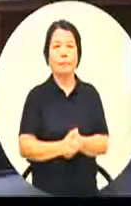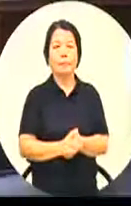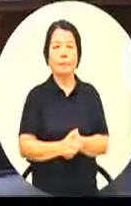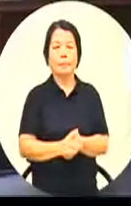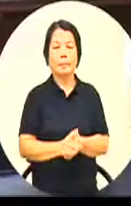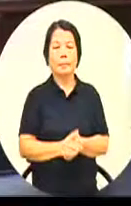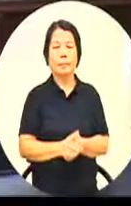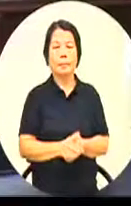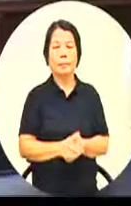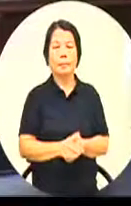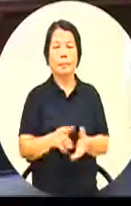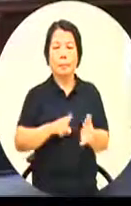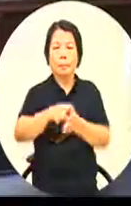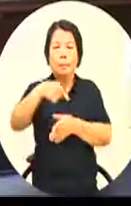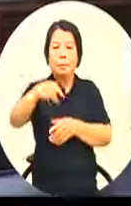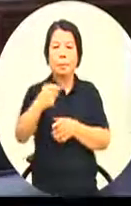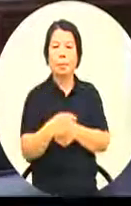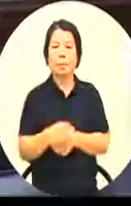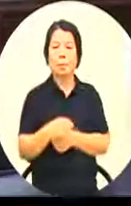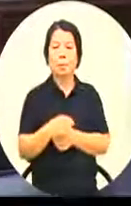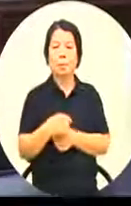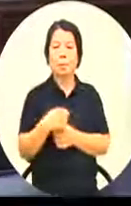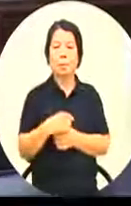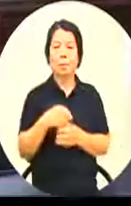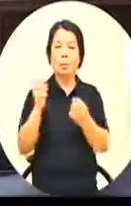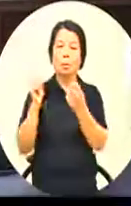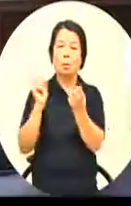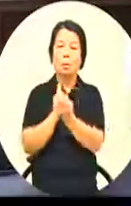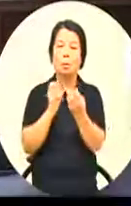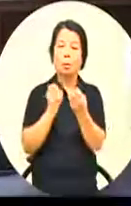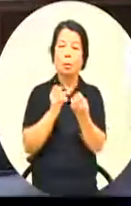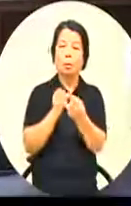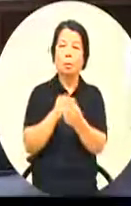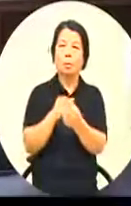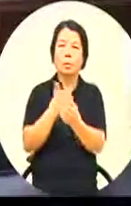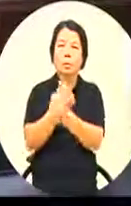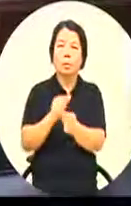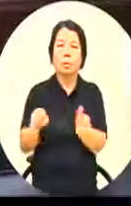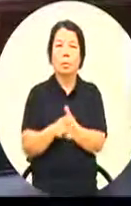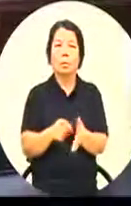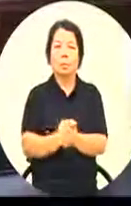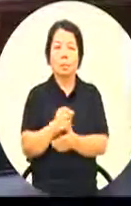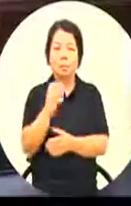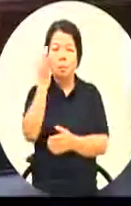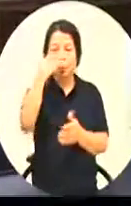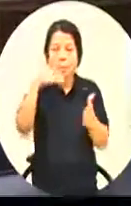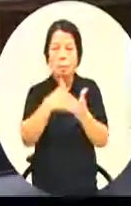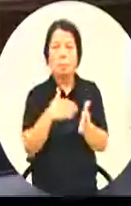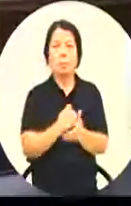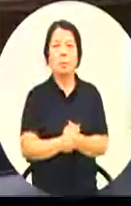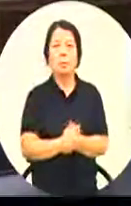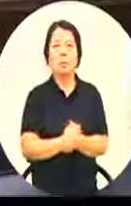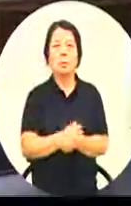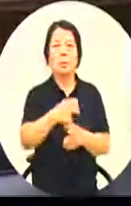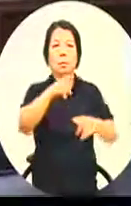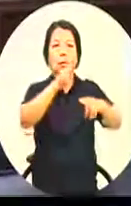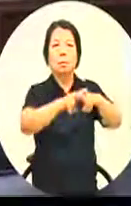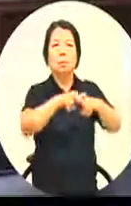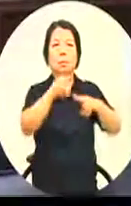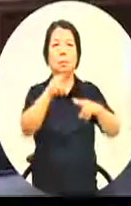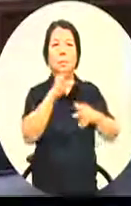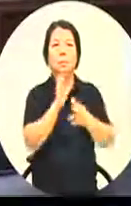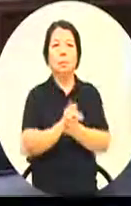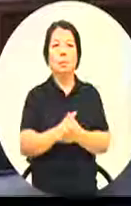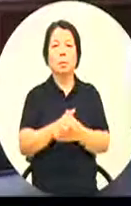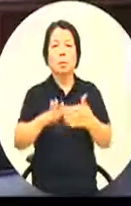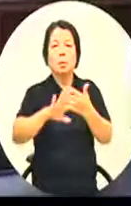直到他去口试笔试完结束通过去口试的时候，看到上面坐的那个就是在外面传的